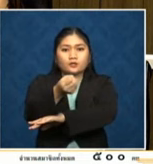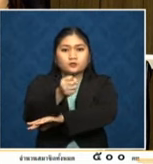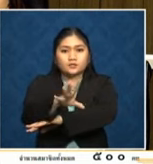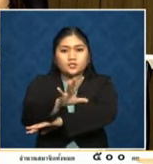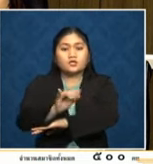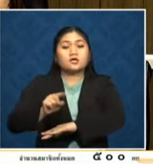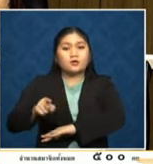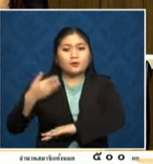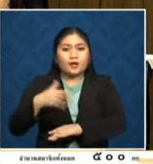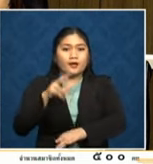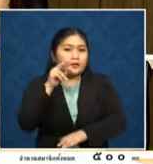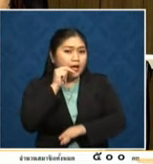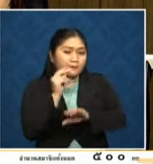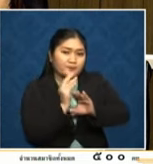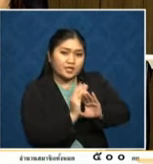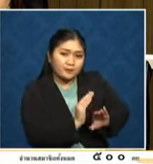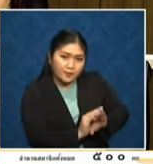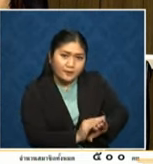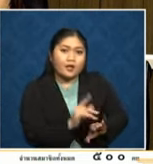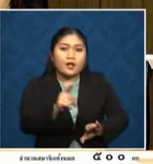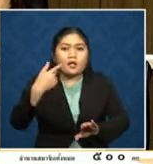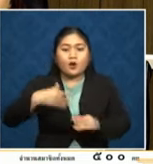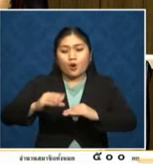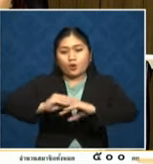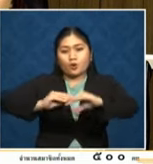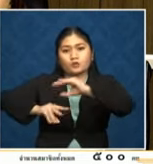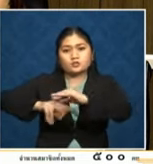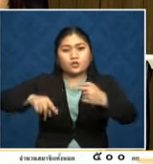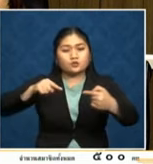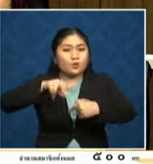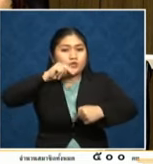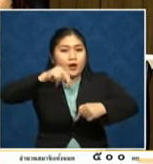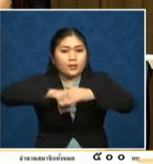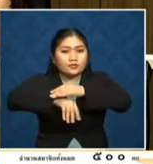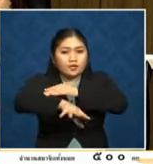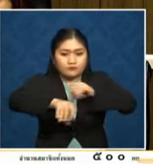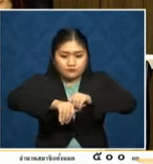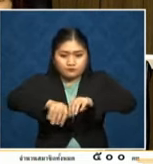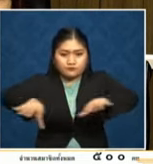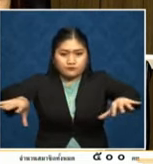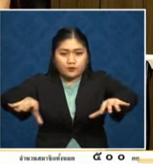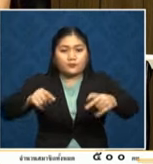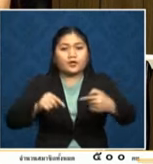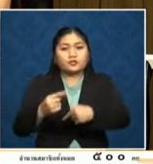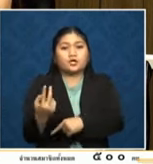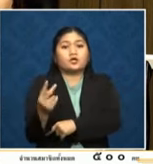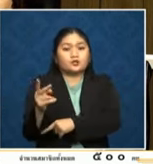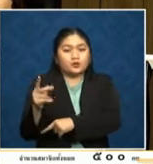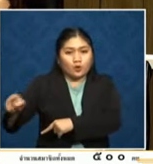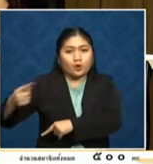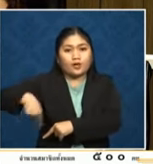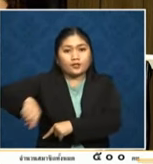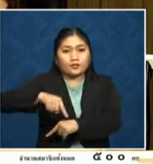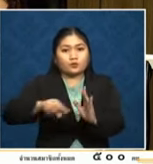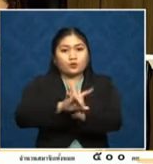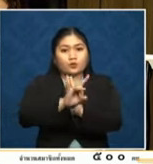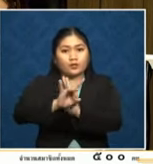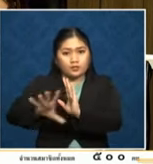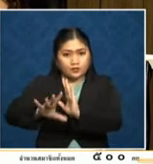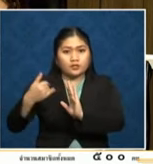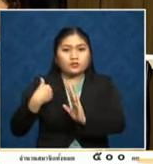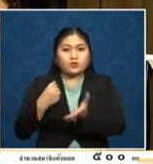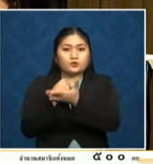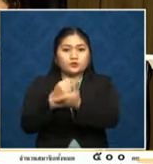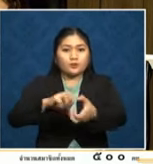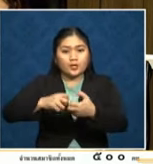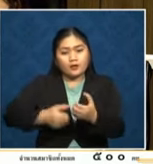พื่อกักเก็บน้ำและให้ก่อสร้างระบบกระจายน้ำไปยังตำบลแสนสุขและตำบลสระแก้วอำเภอพนมไพรจังหวัดร้อยเอ็ดซึ่งจะช่วย